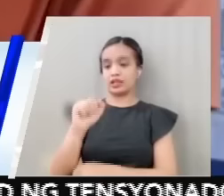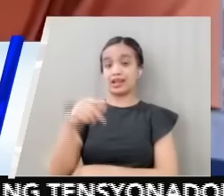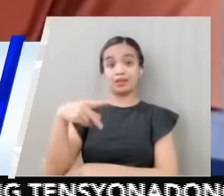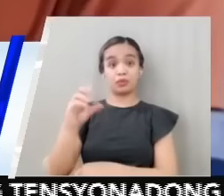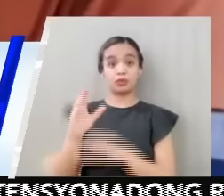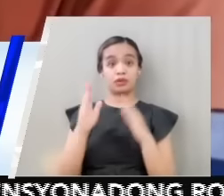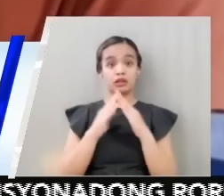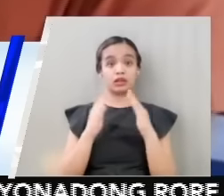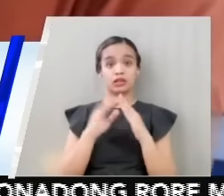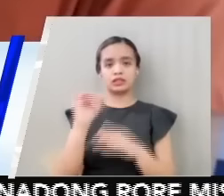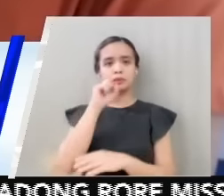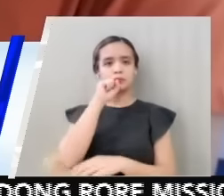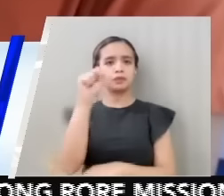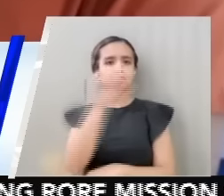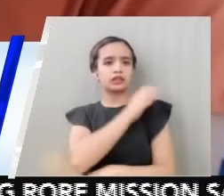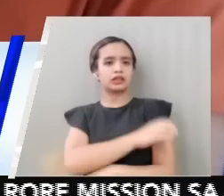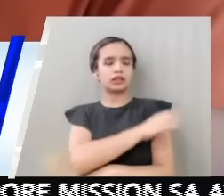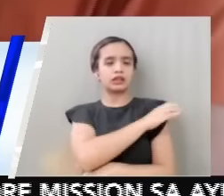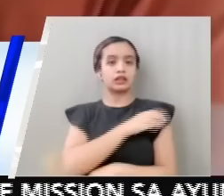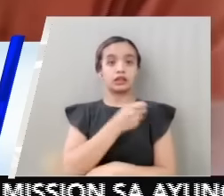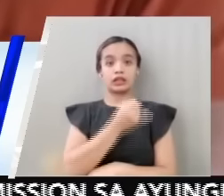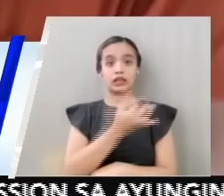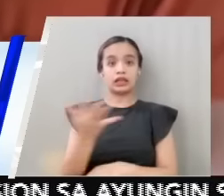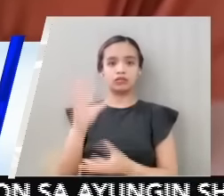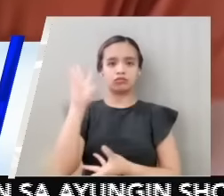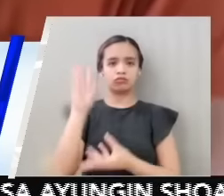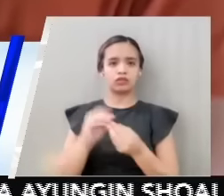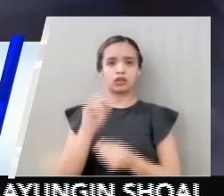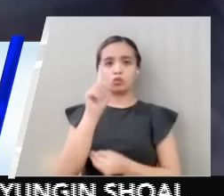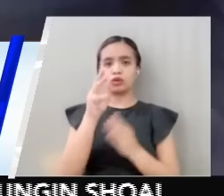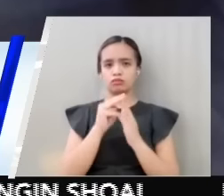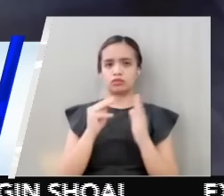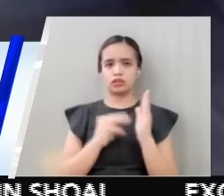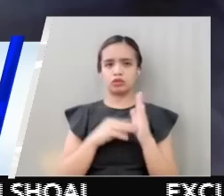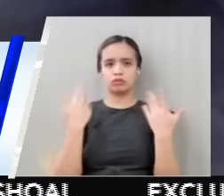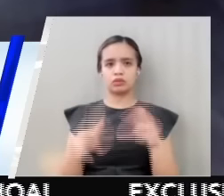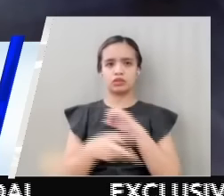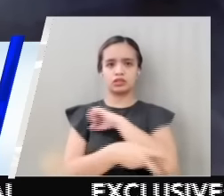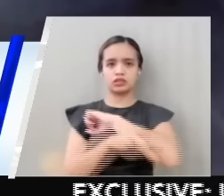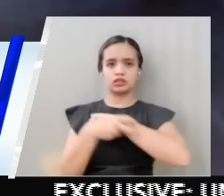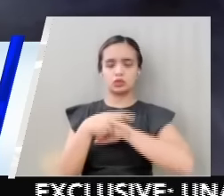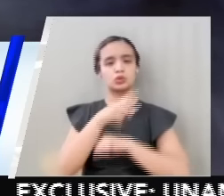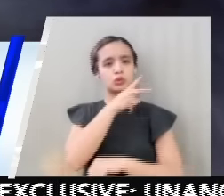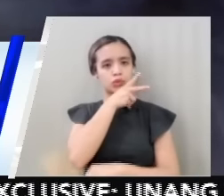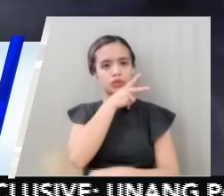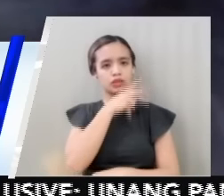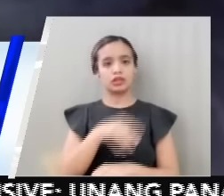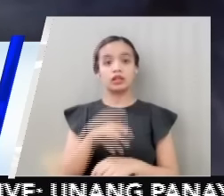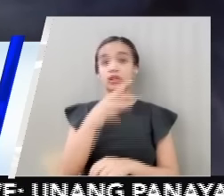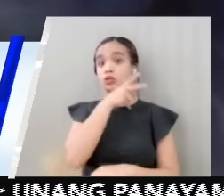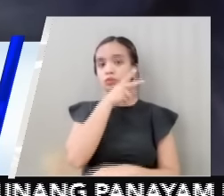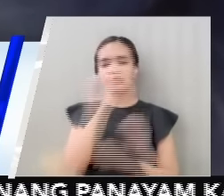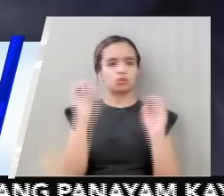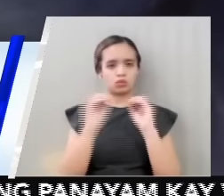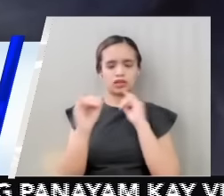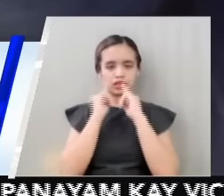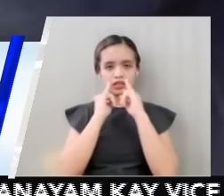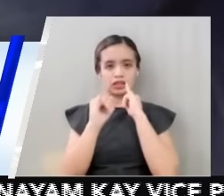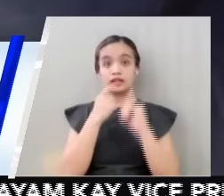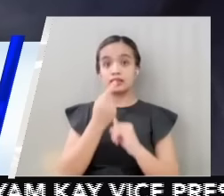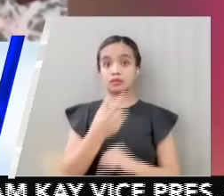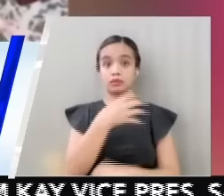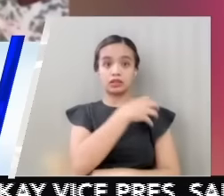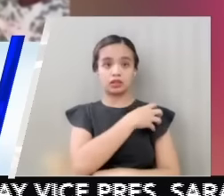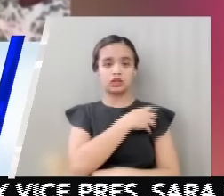clinic. Umabot daw sa mahigit 1,000,000 piso ang nakuha ng sospek. Wala pang pahayag ang sospek na ayon sa pulisya ay umaming ginamit